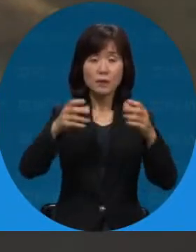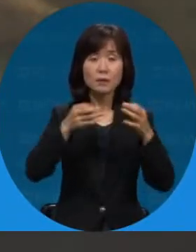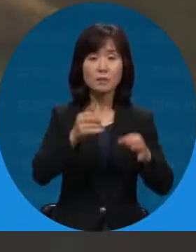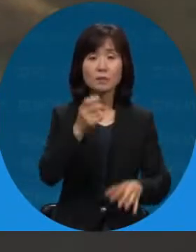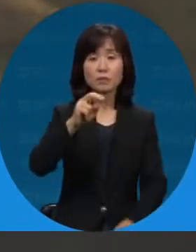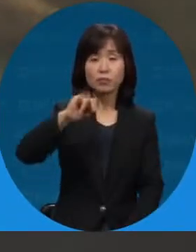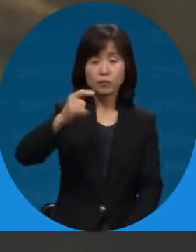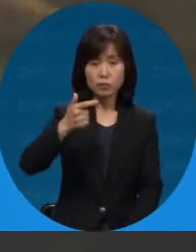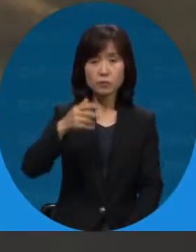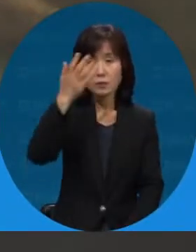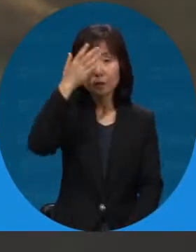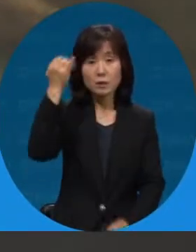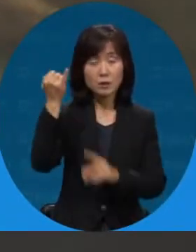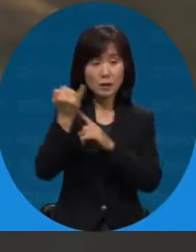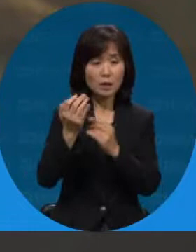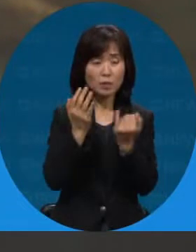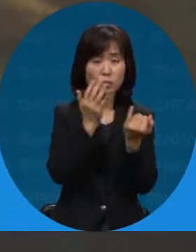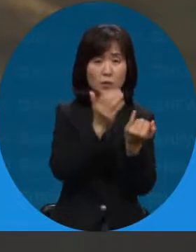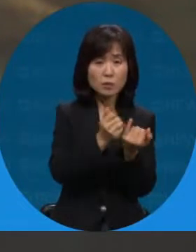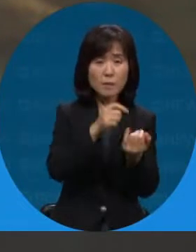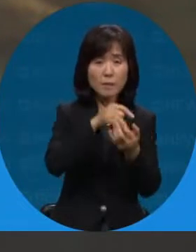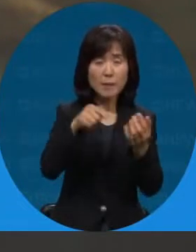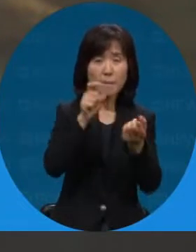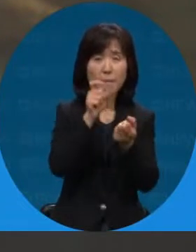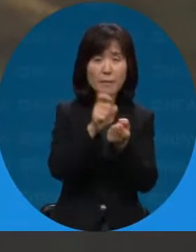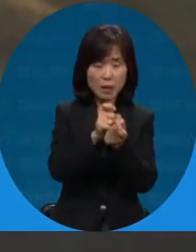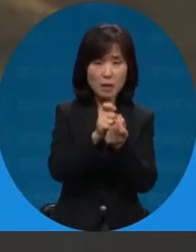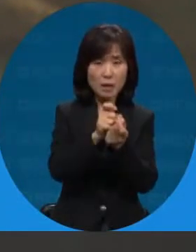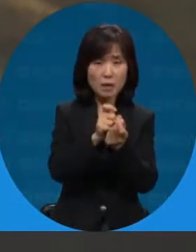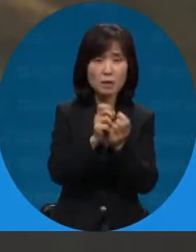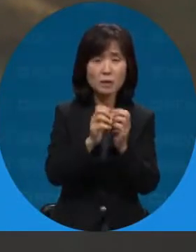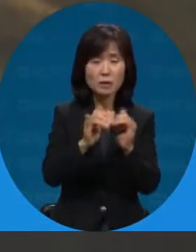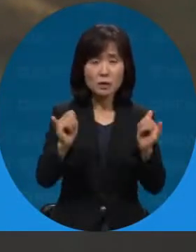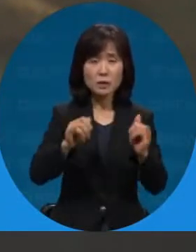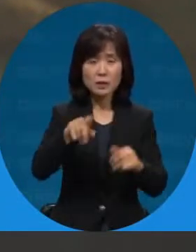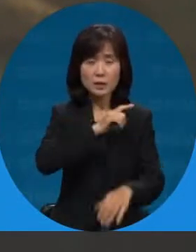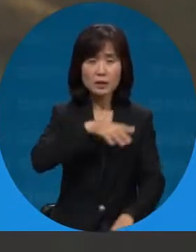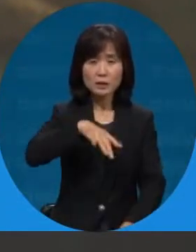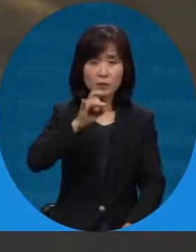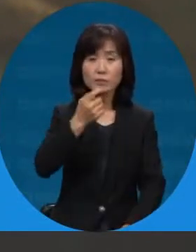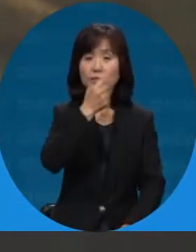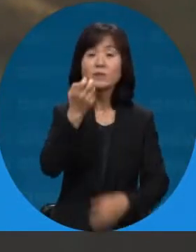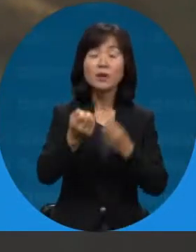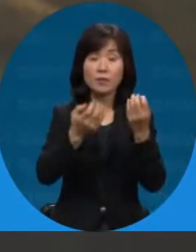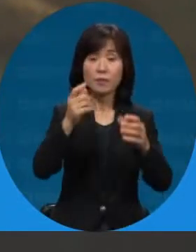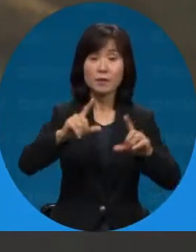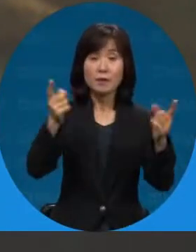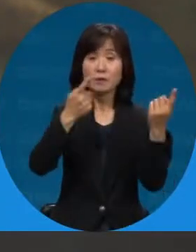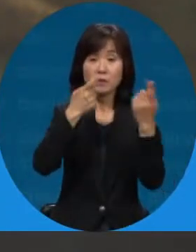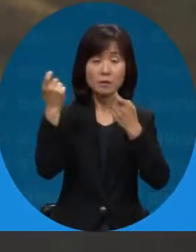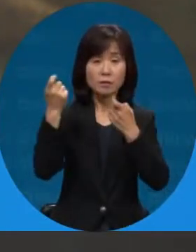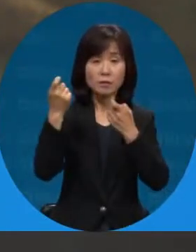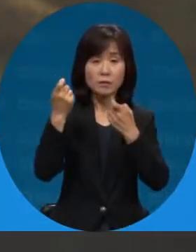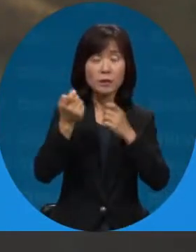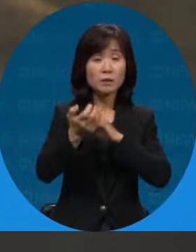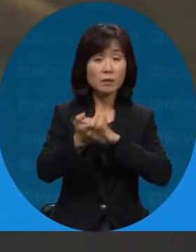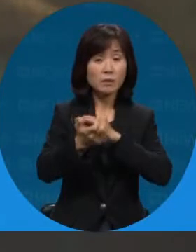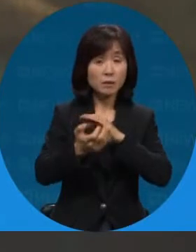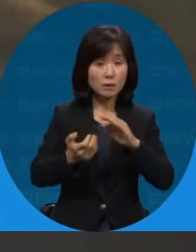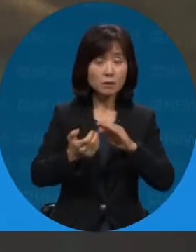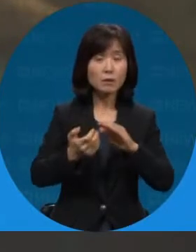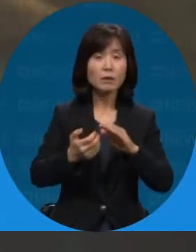할머니가 위안부 피해자로서는 최초로 증언에 나선 날을 기리는 건데요. 이날을 앞두고 또 한편의